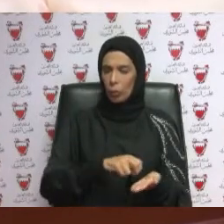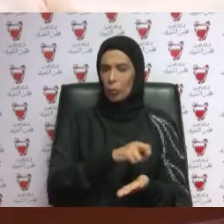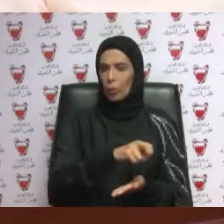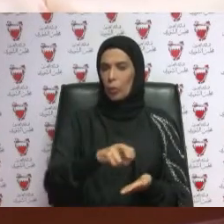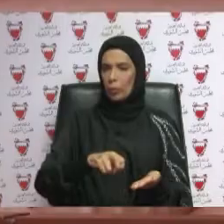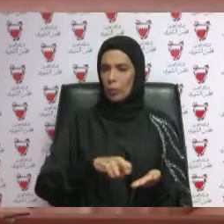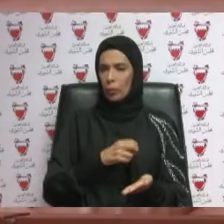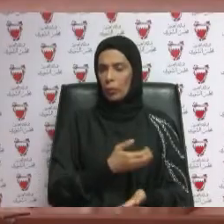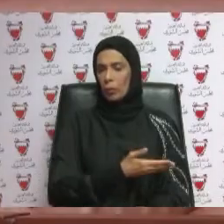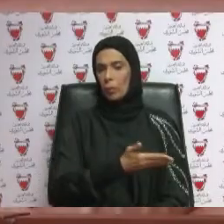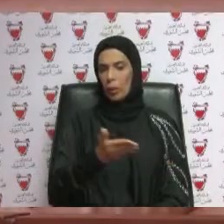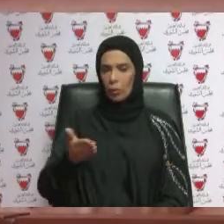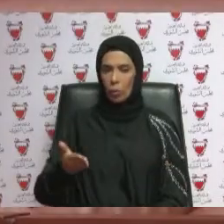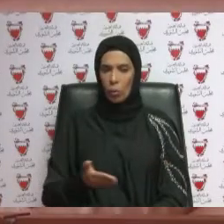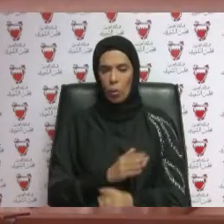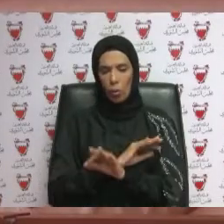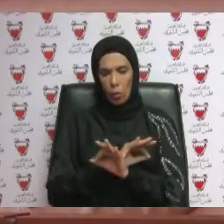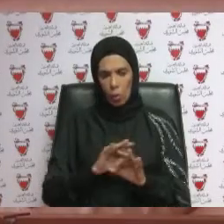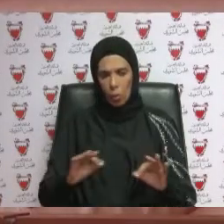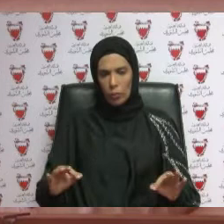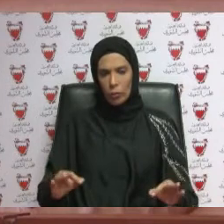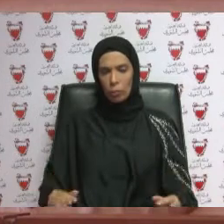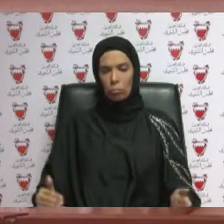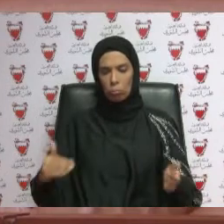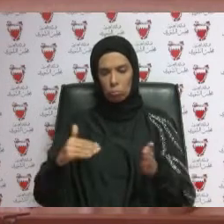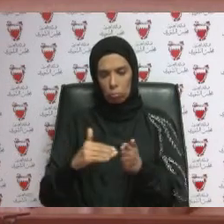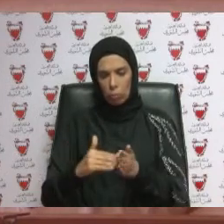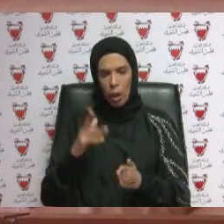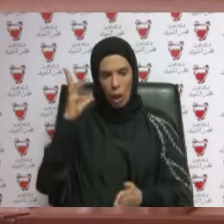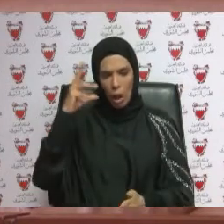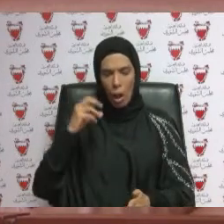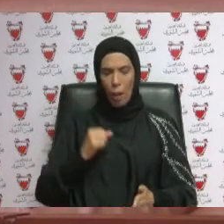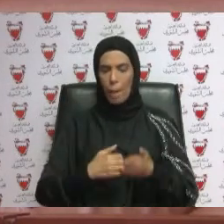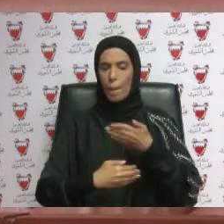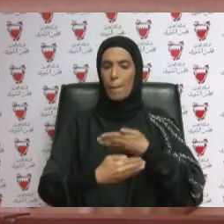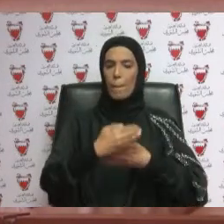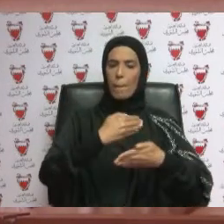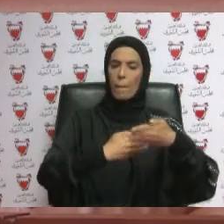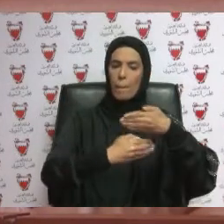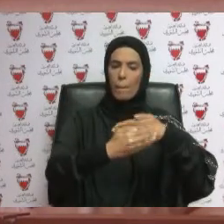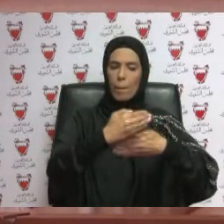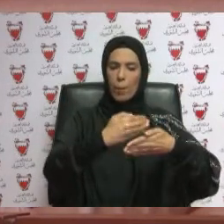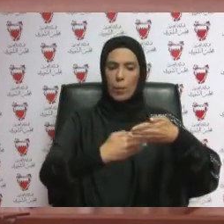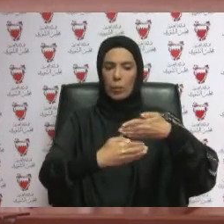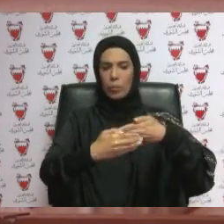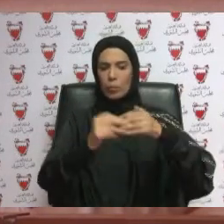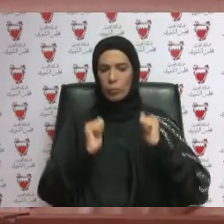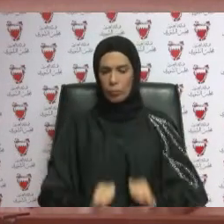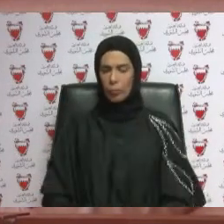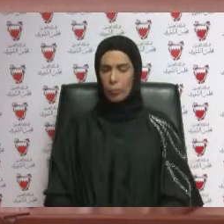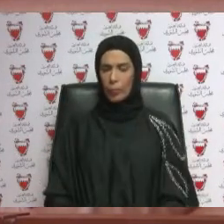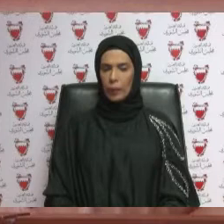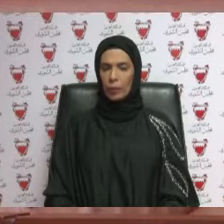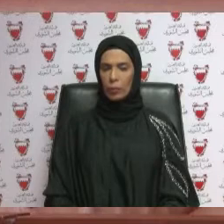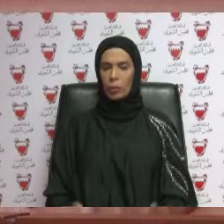تكون عامة وشاملة ومحققة للاحتياجات العمرانية وقائمة على أساس